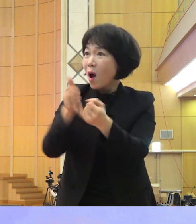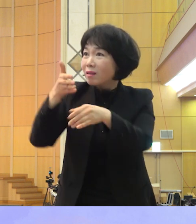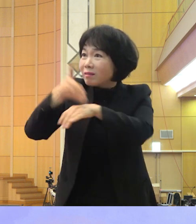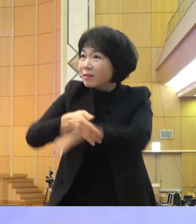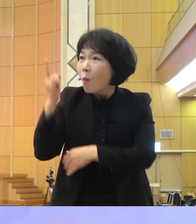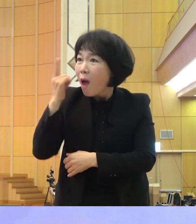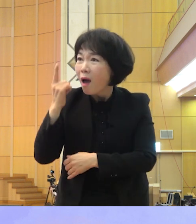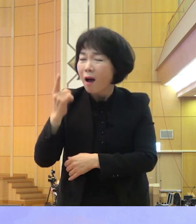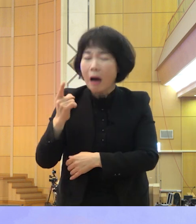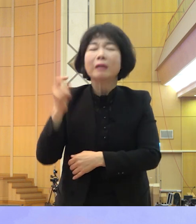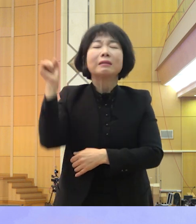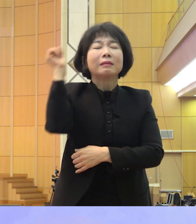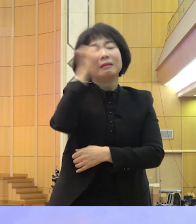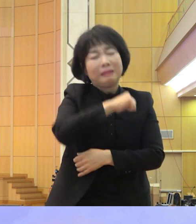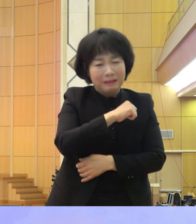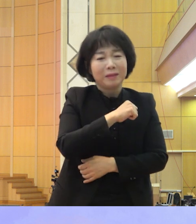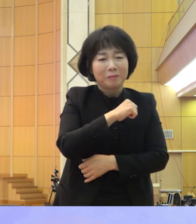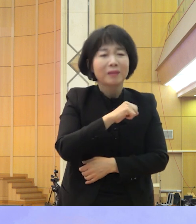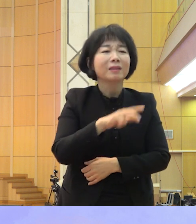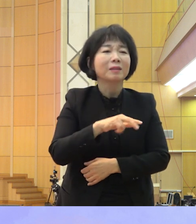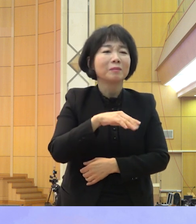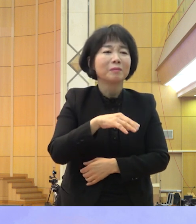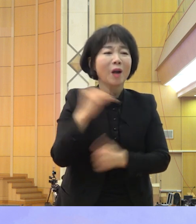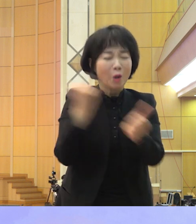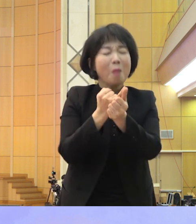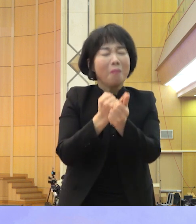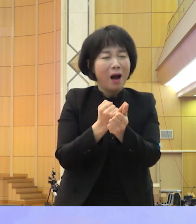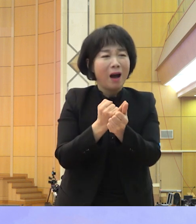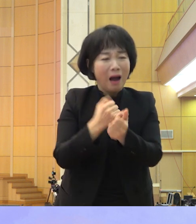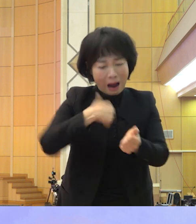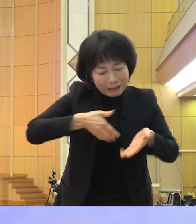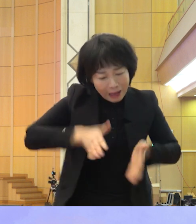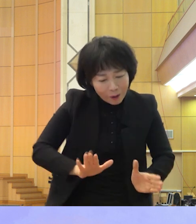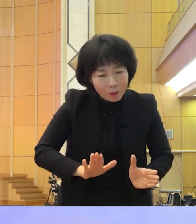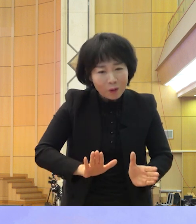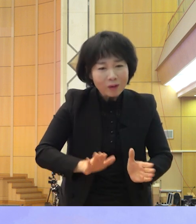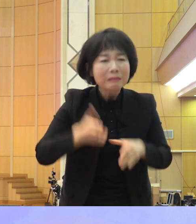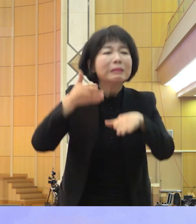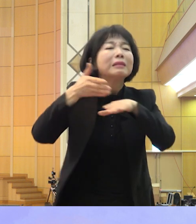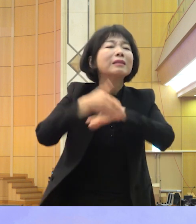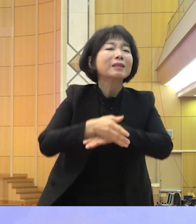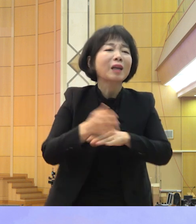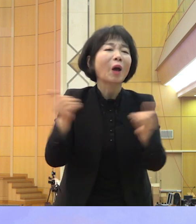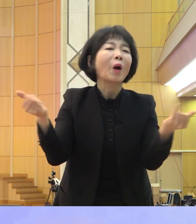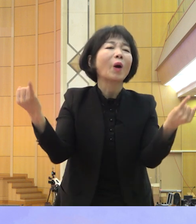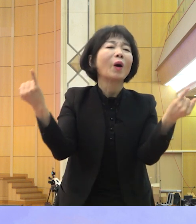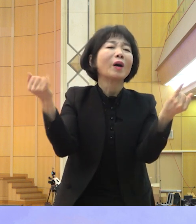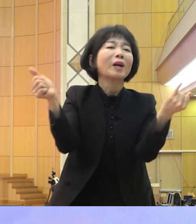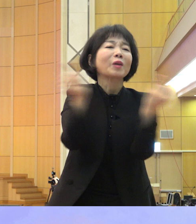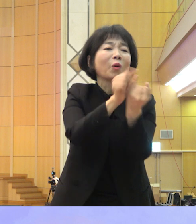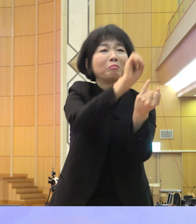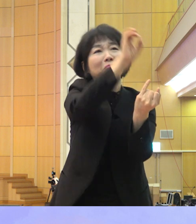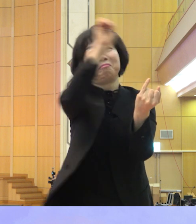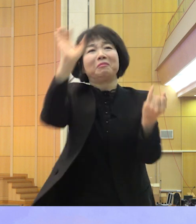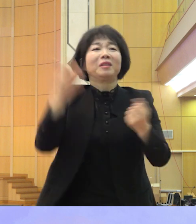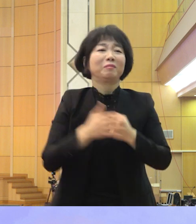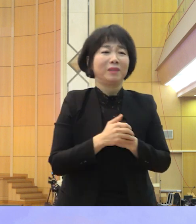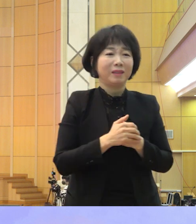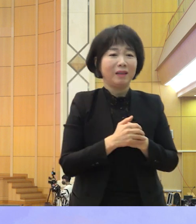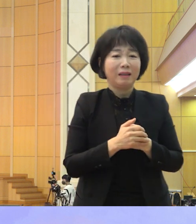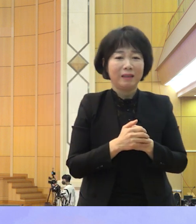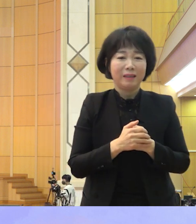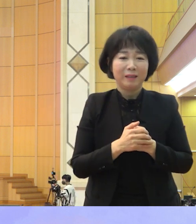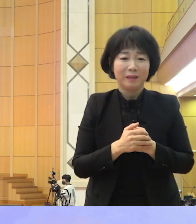결혼식을 안 하다가 이제 와서 이렇게 저에게 주례 서달라고 하면서